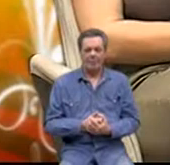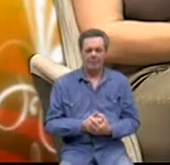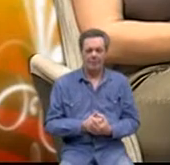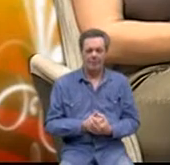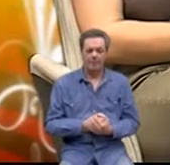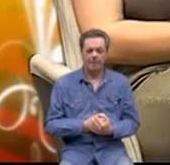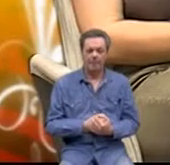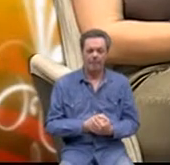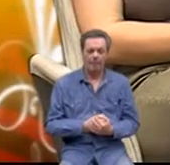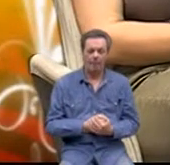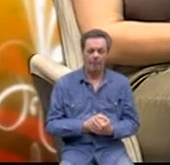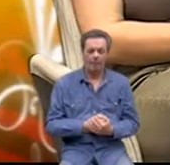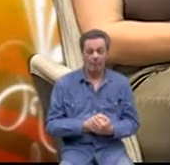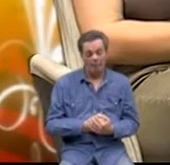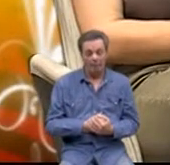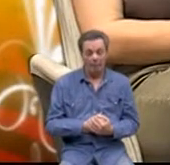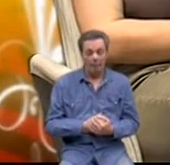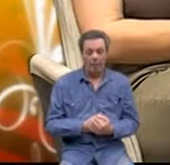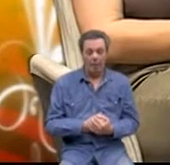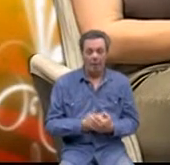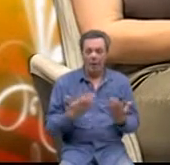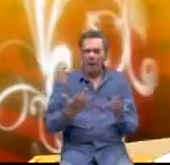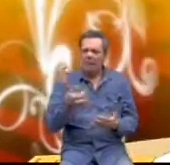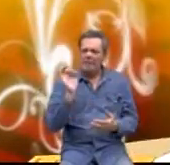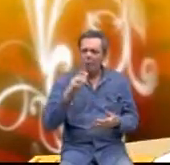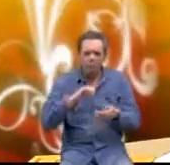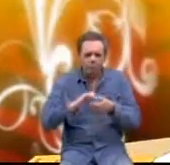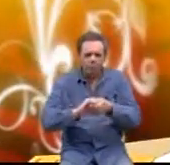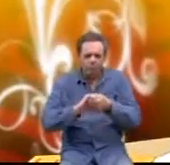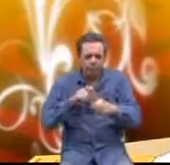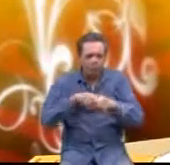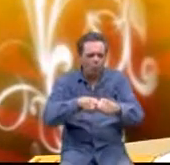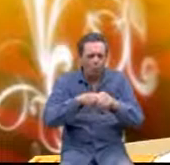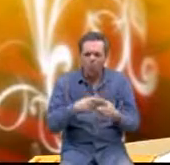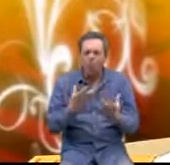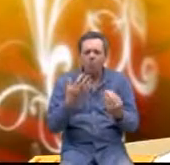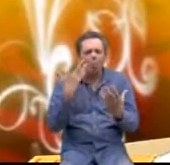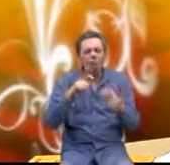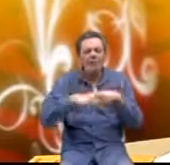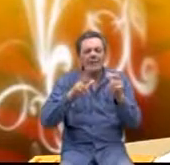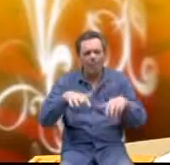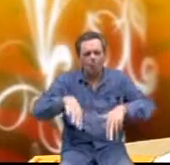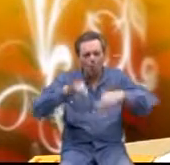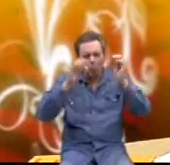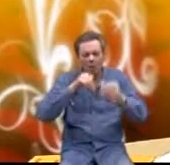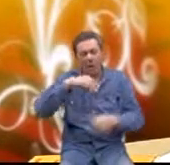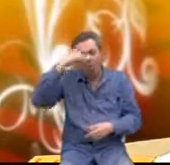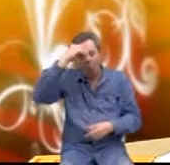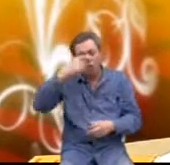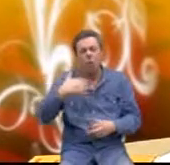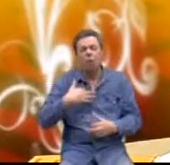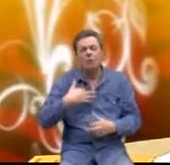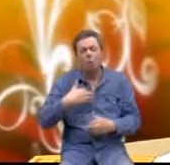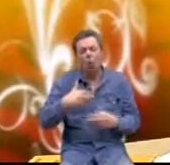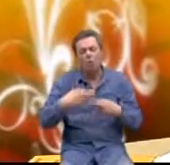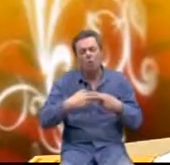poemičarka, jel tako? Da, kad se dobro druže, može se što šta otkriti. Da, i naučiti zapravo svojim susjedima. Zanimljivo